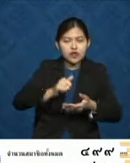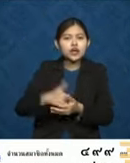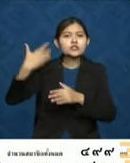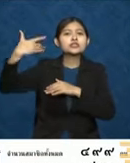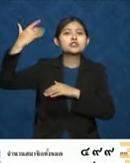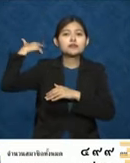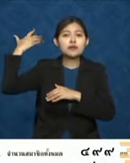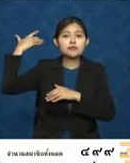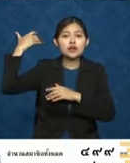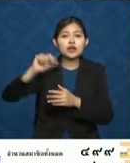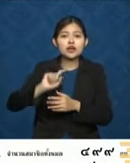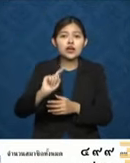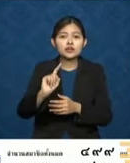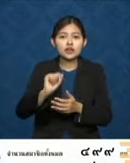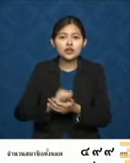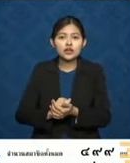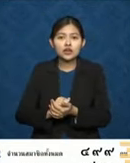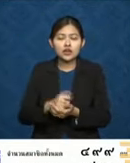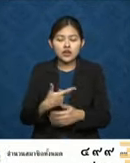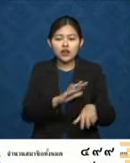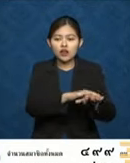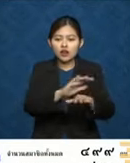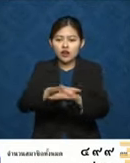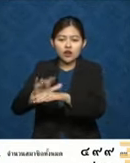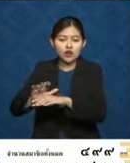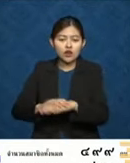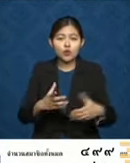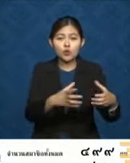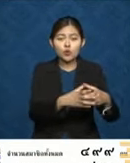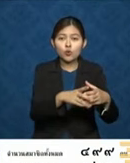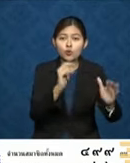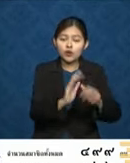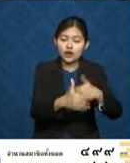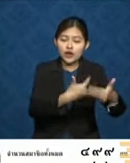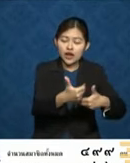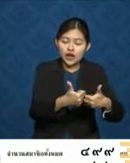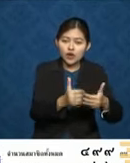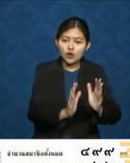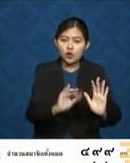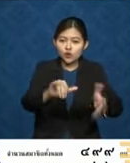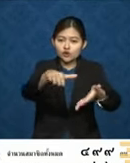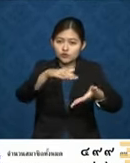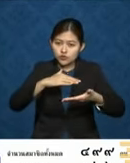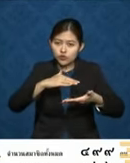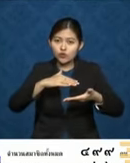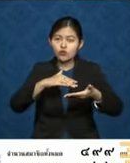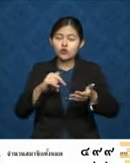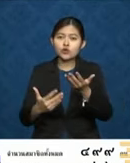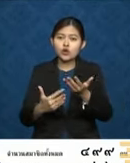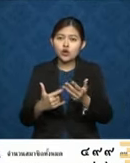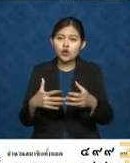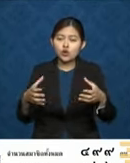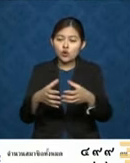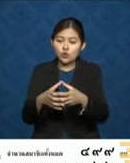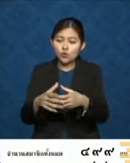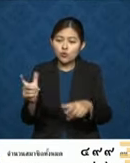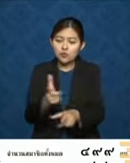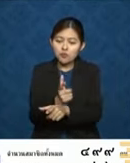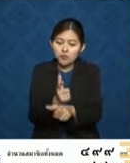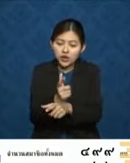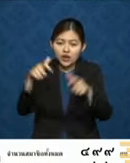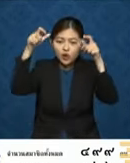บริษัทได้อ่าเรียกผู้ประกอบการทุกภาคส่วนนะครับไม่ว่าจะเป็นคนนำเข้าการกลุ่มเลี้ยงโคในประเทศ